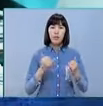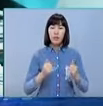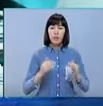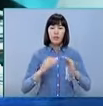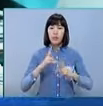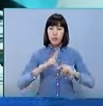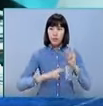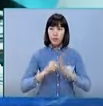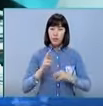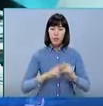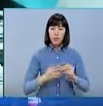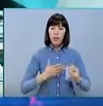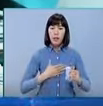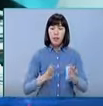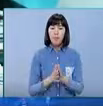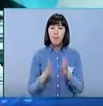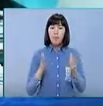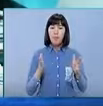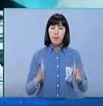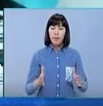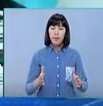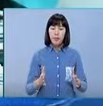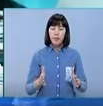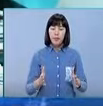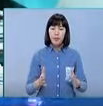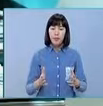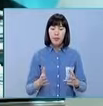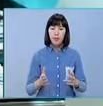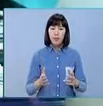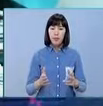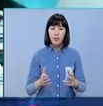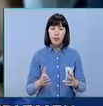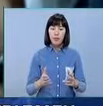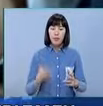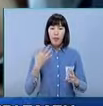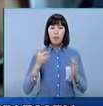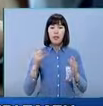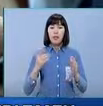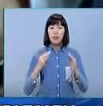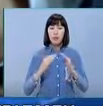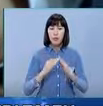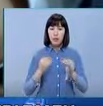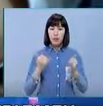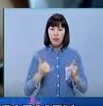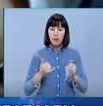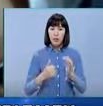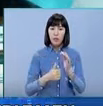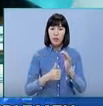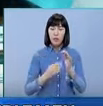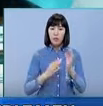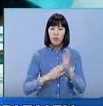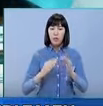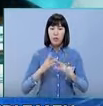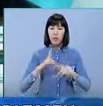жерден, сол жерден біз жатқан үлкен отырар мөлтек ауданы құрдық. Былтыр 12 5 қабатты үйге берген болса, қазір тағы 9 үйдің құрылысы басталайын